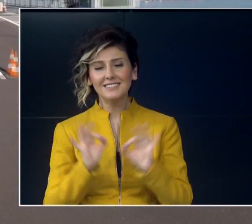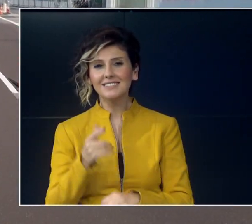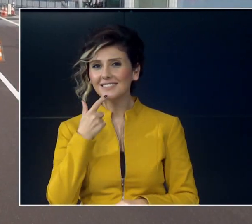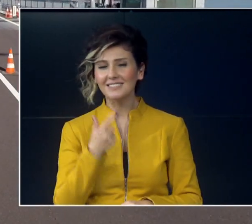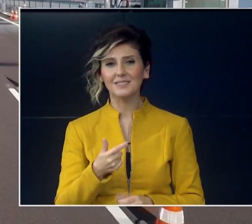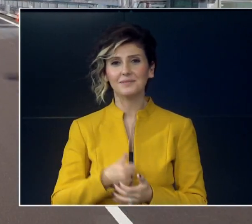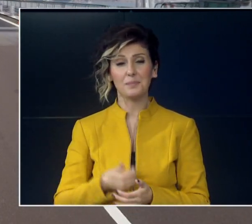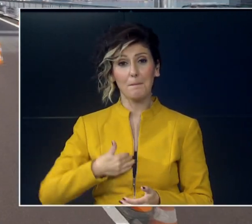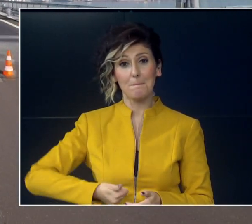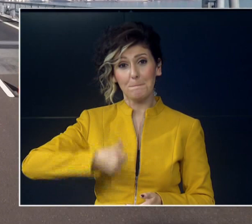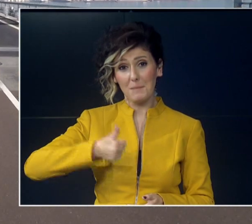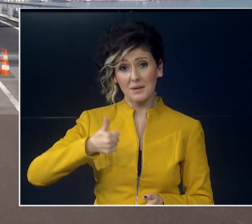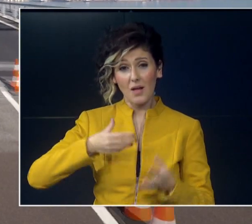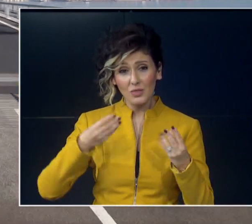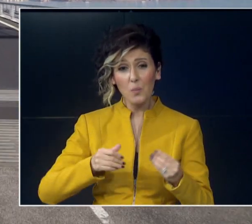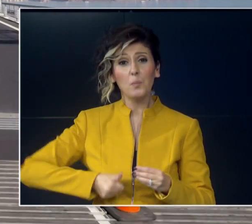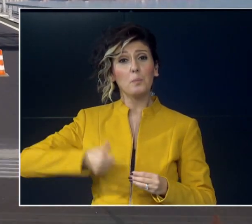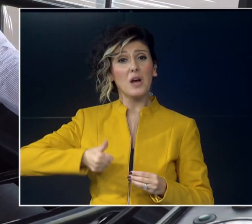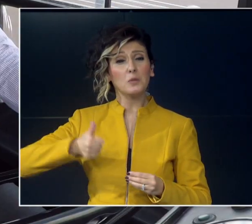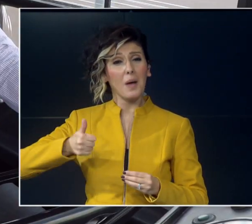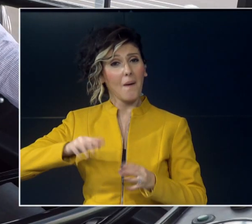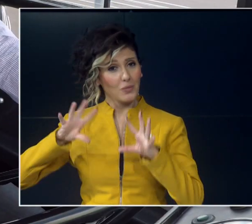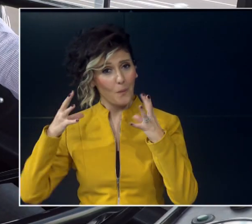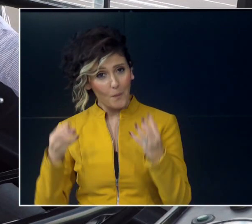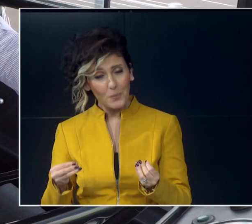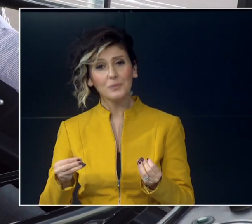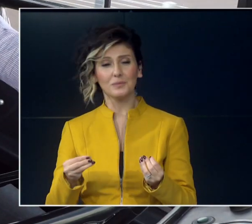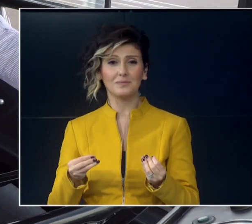tabii bakanlık, başbakanlık döneminde